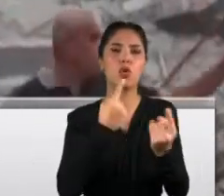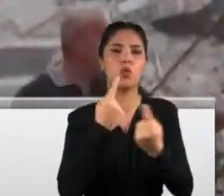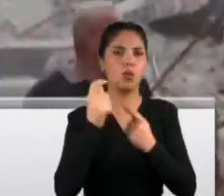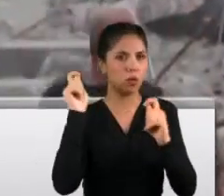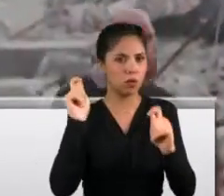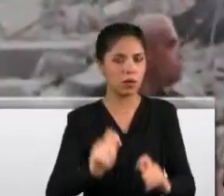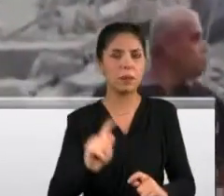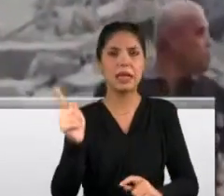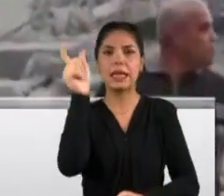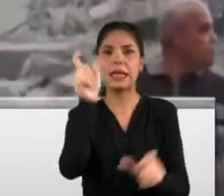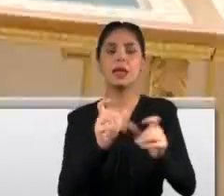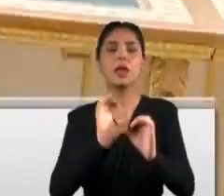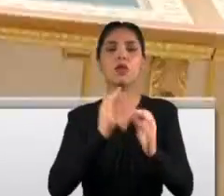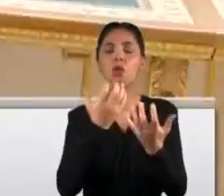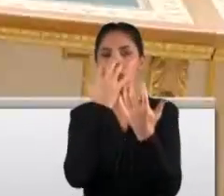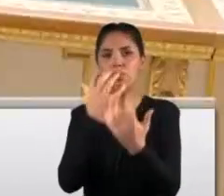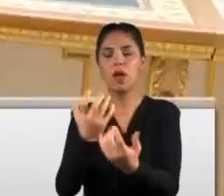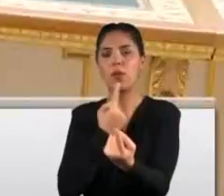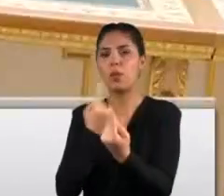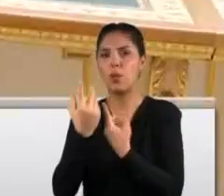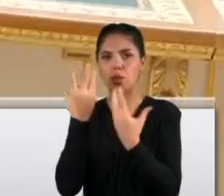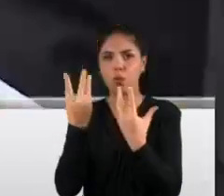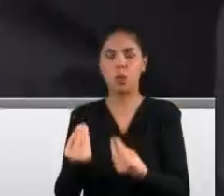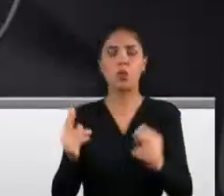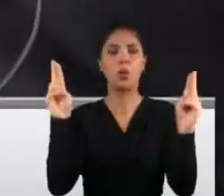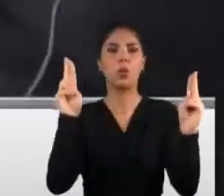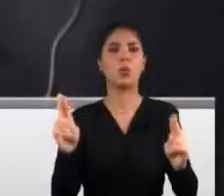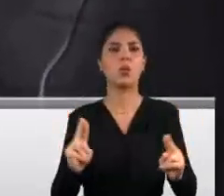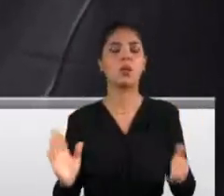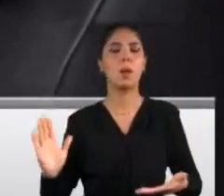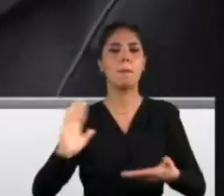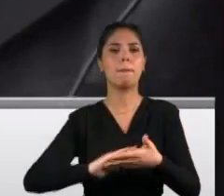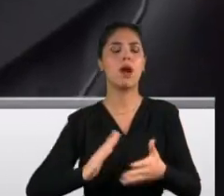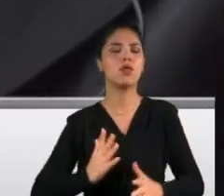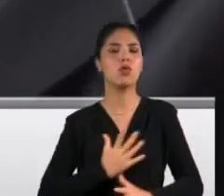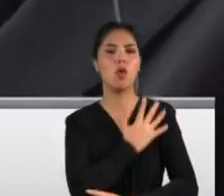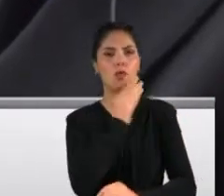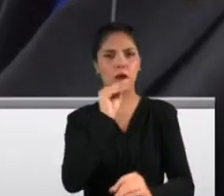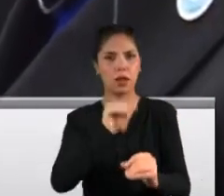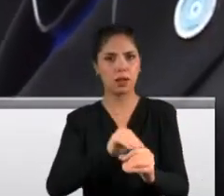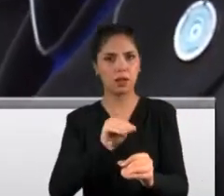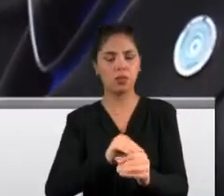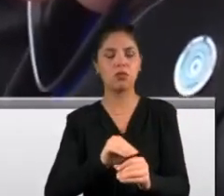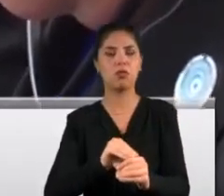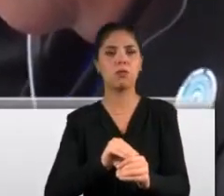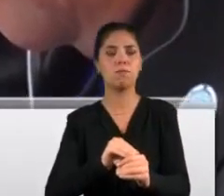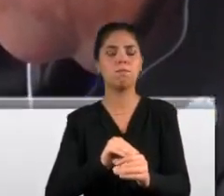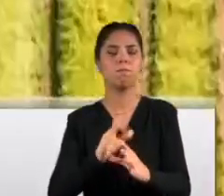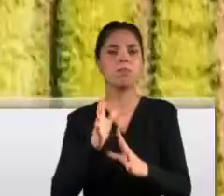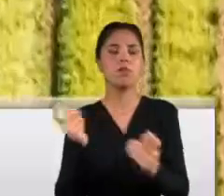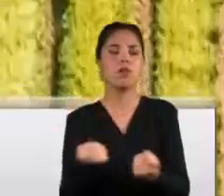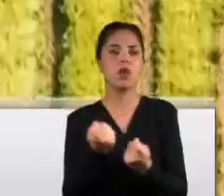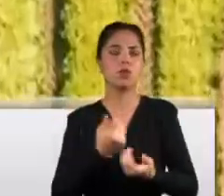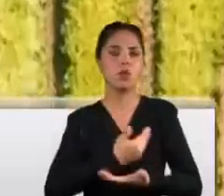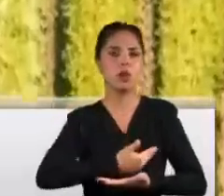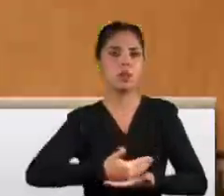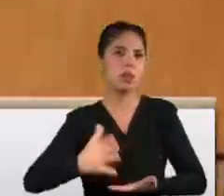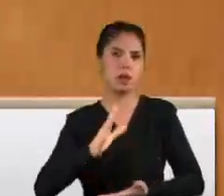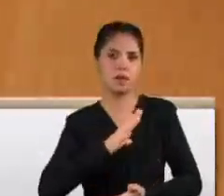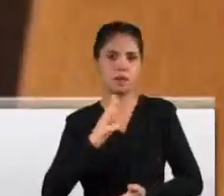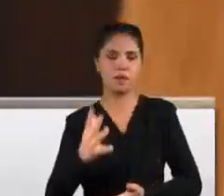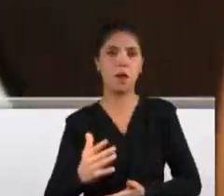çözüm önerilerini masaya getirecek. Uluslararası barış konferansı için zemin oluşturma çabalarımız sürüyor. Zirvede